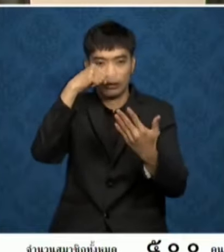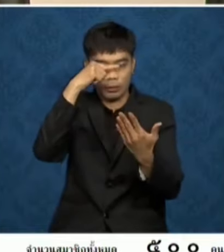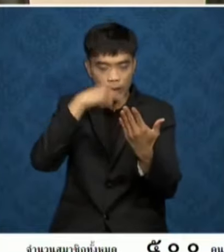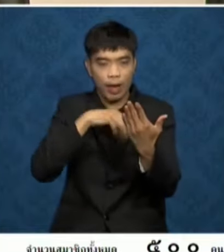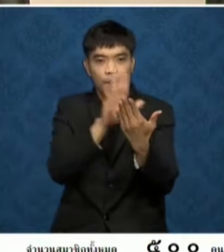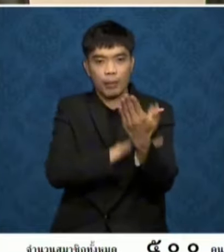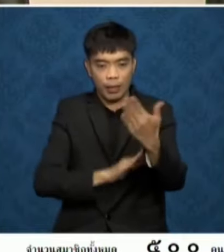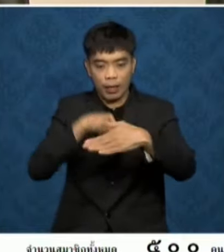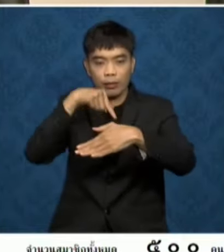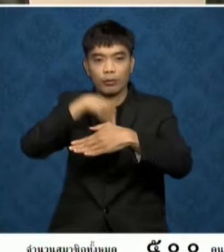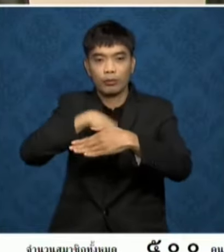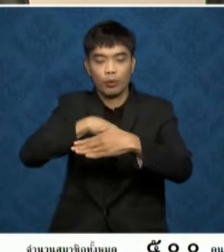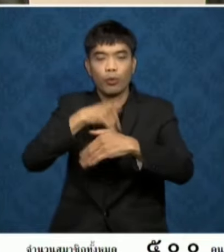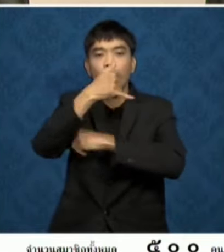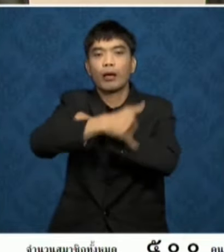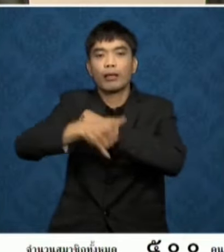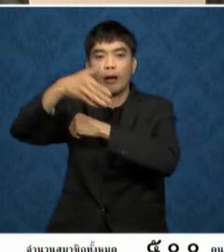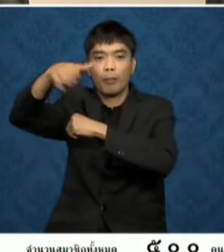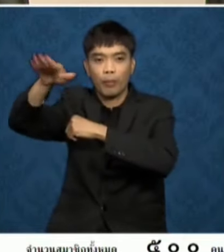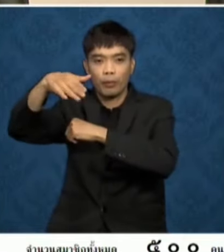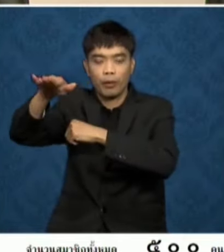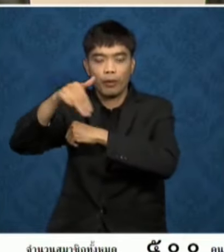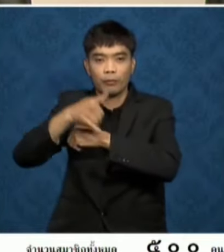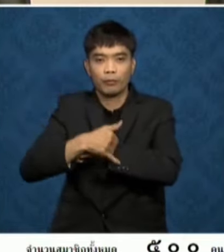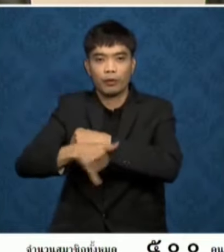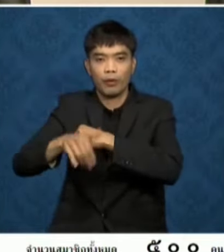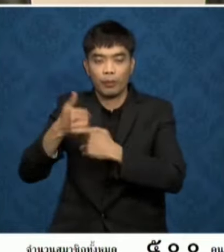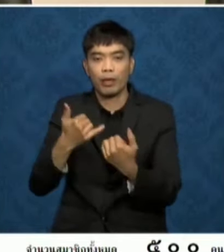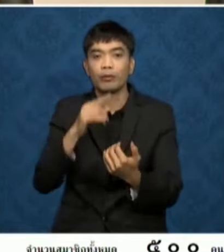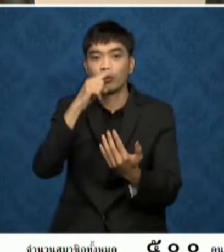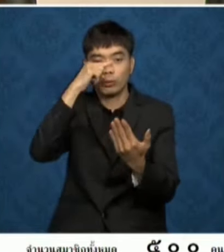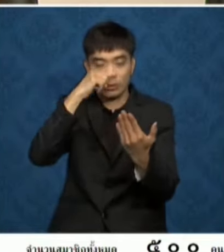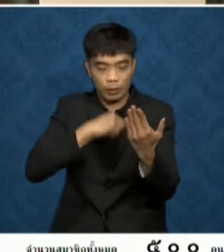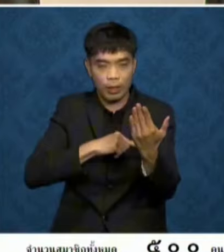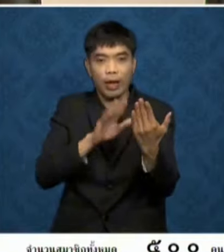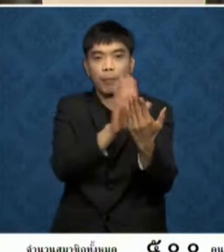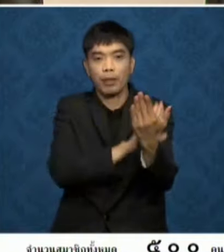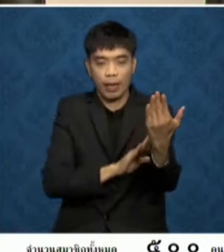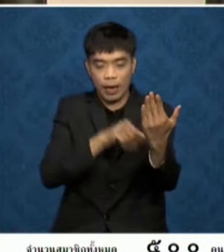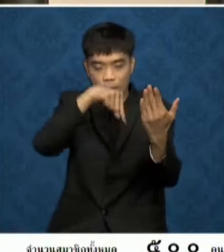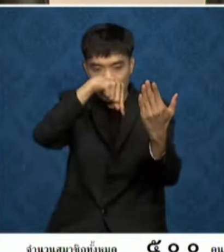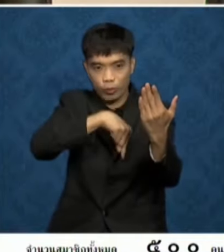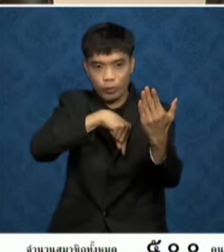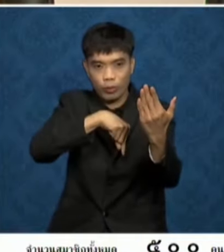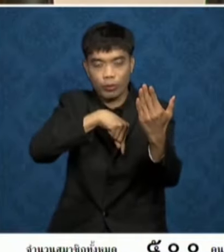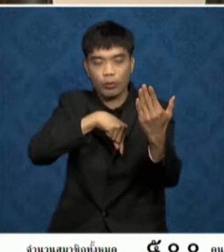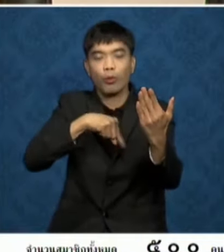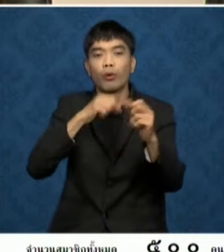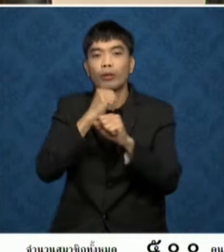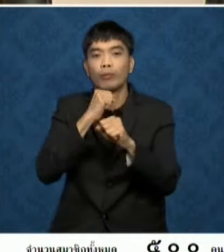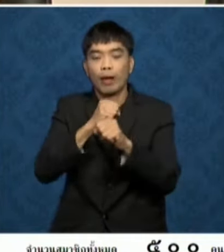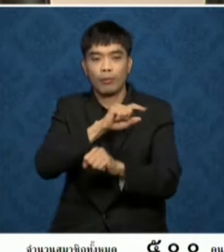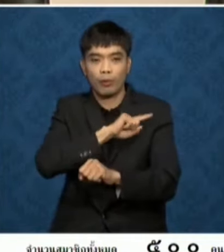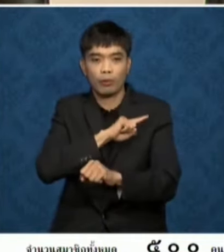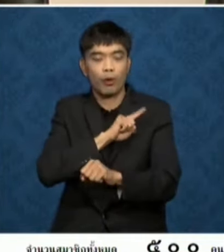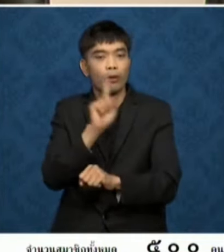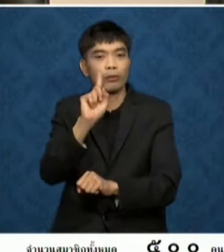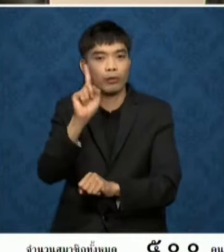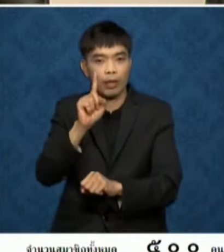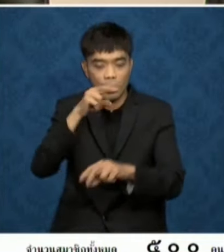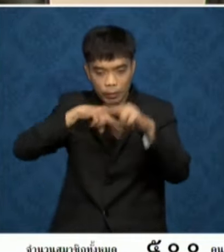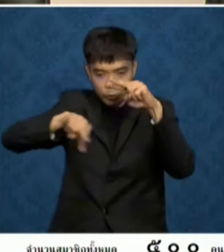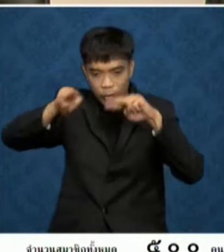กิจในด้านต่างประเทศนะคะซึ่งภารกิจในด้านในประเทศเนี่ยก็จะมีหลายประการนะคะตัวอย่างเช่นการดูแลสินค้